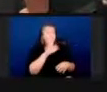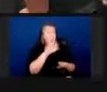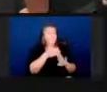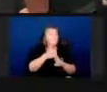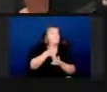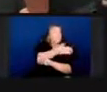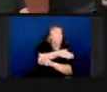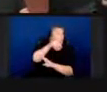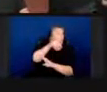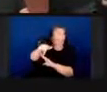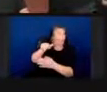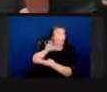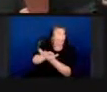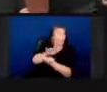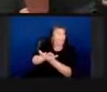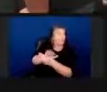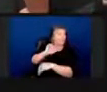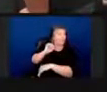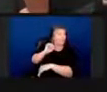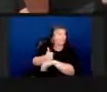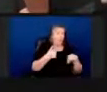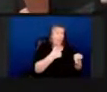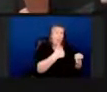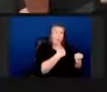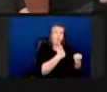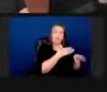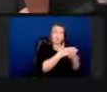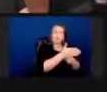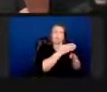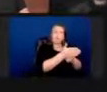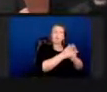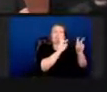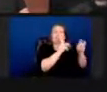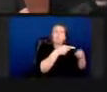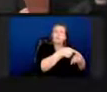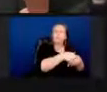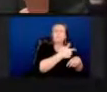ya watoto walio katika shule yetu,